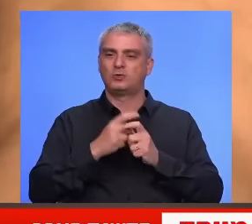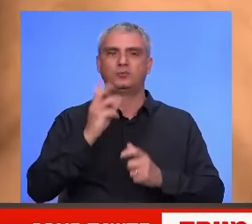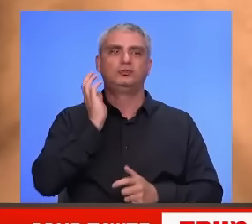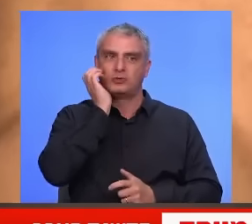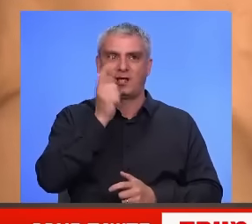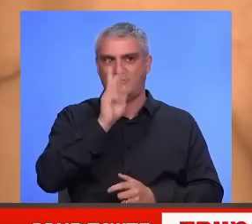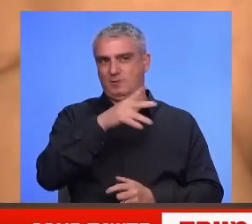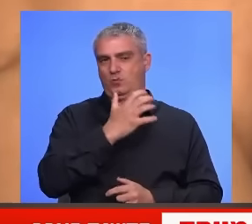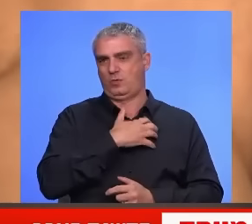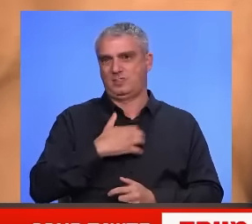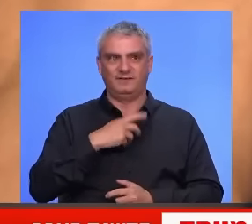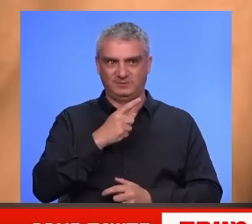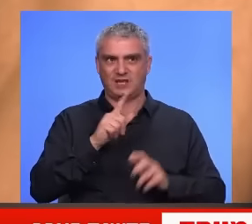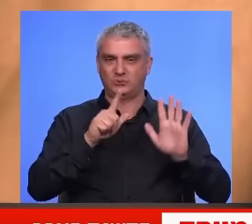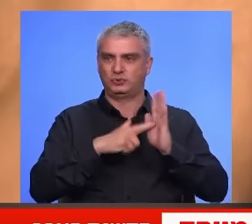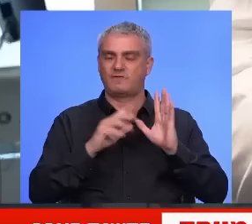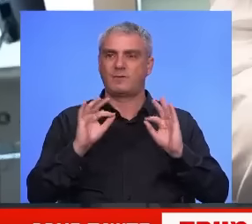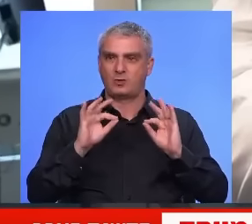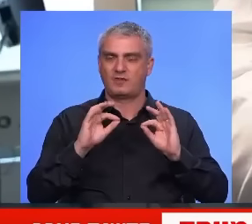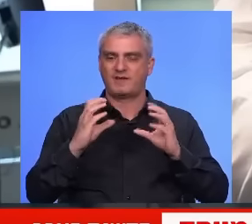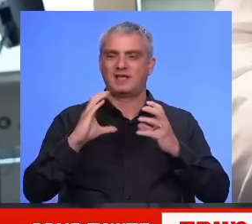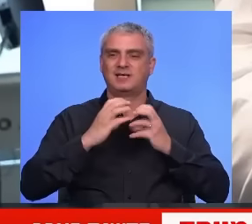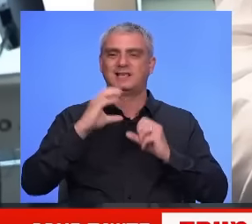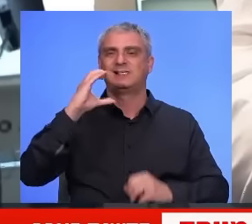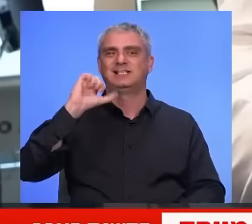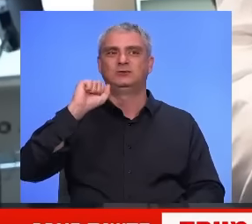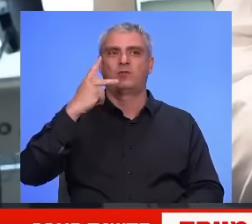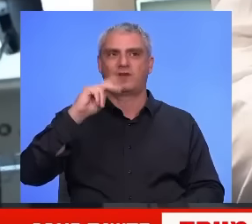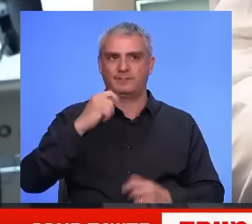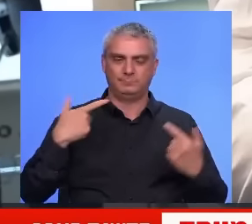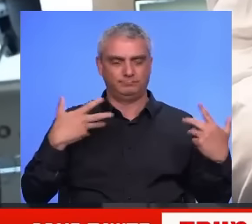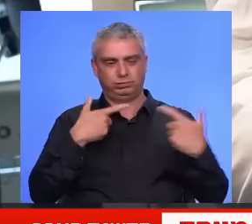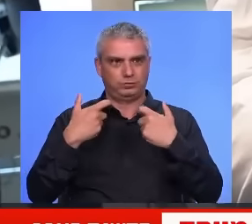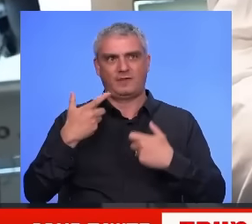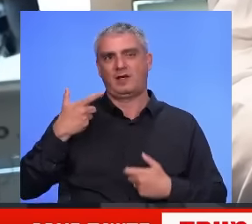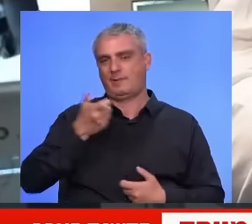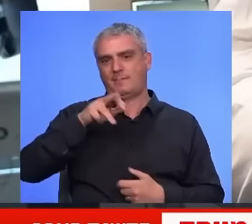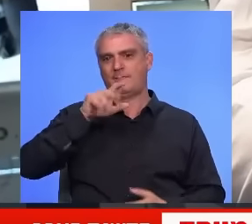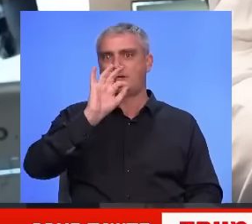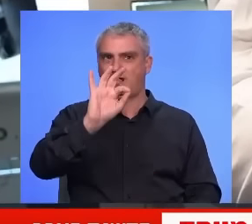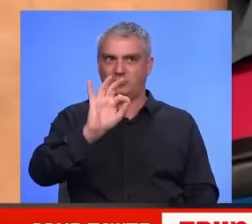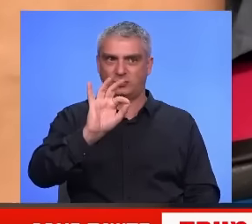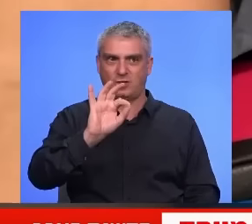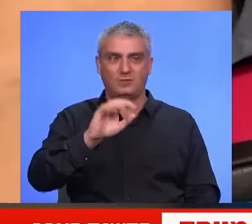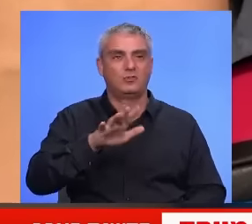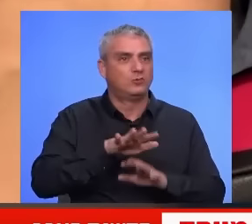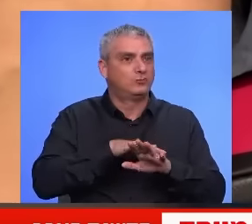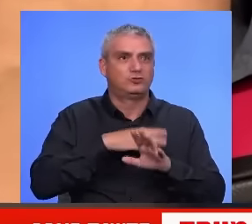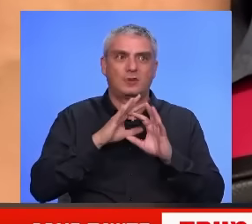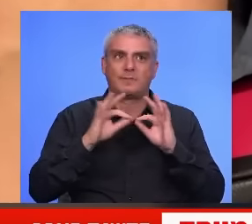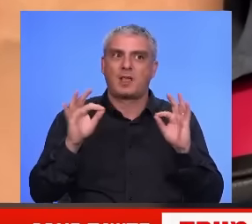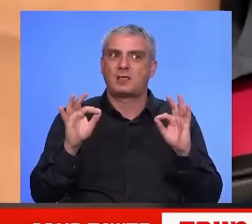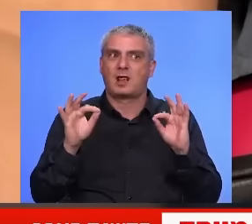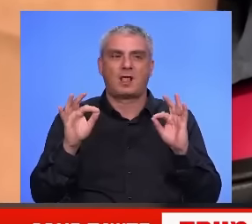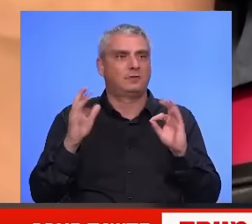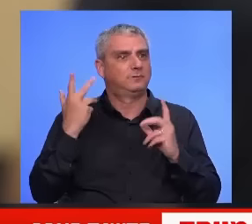הוא נפצע בשבעה באוקטובר בכיסופים. הוא נקלע להתקלות ונורה ברגלו. תחושות בהתחלה